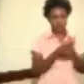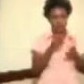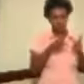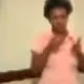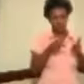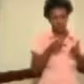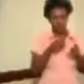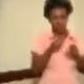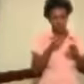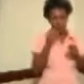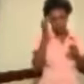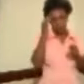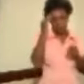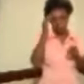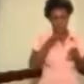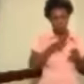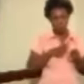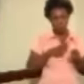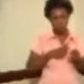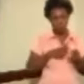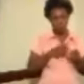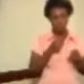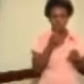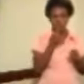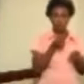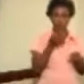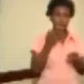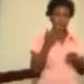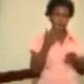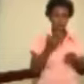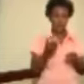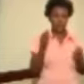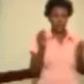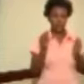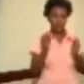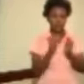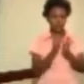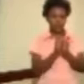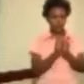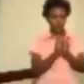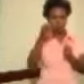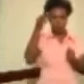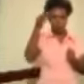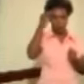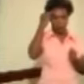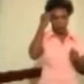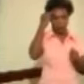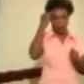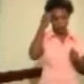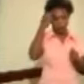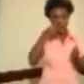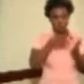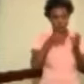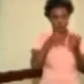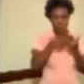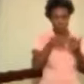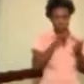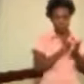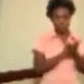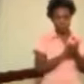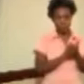optique, connu. Remercier M. Mike Wyclef Jean au programme que le GAIR. Mais il y a